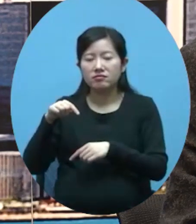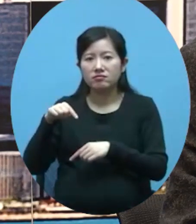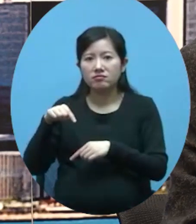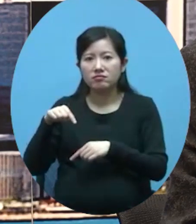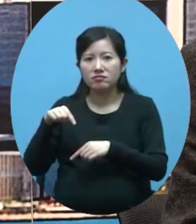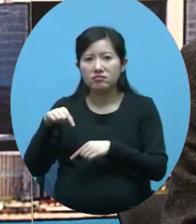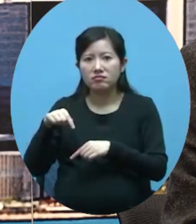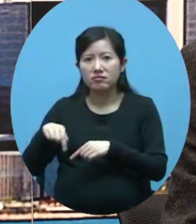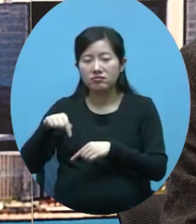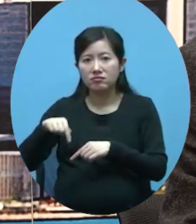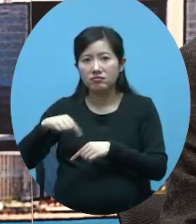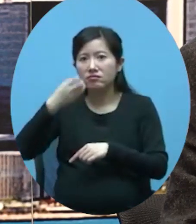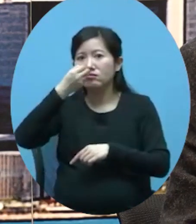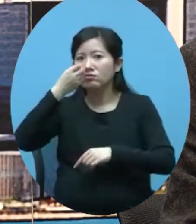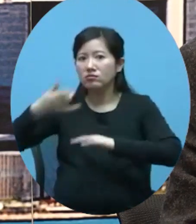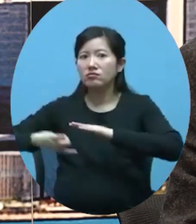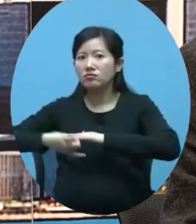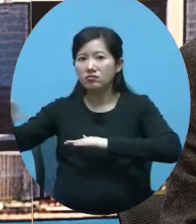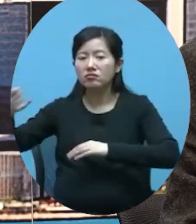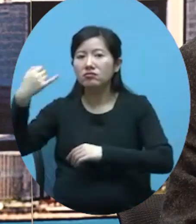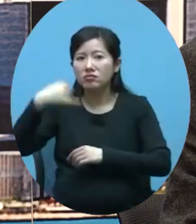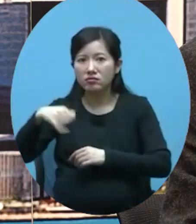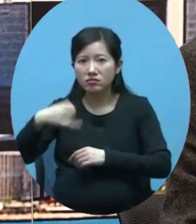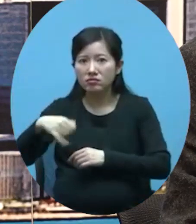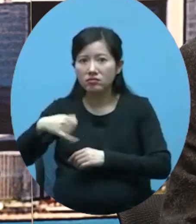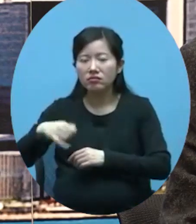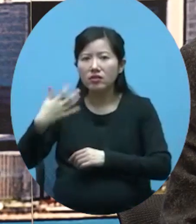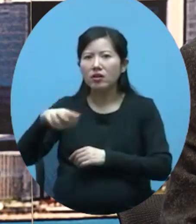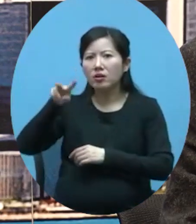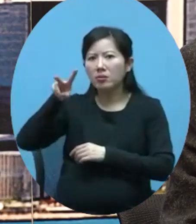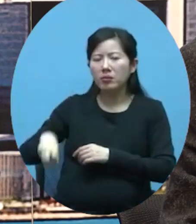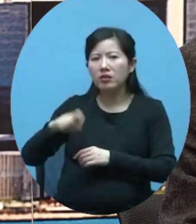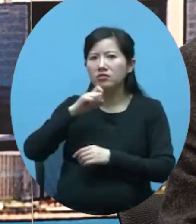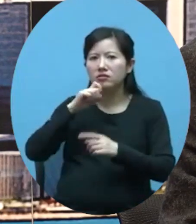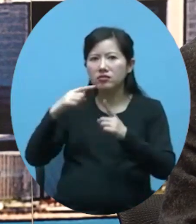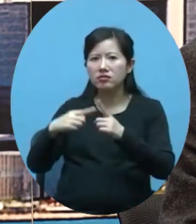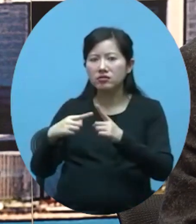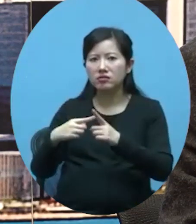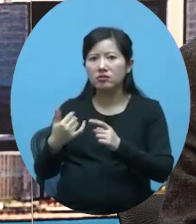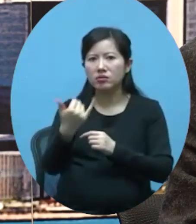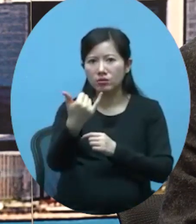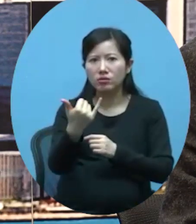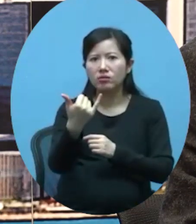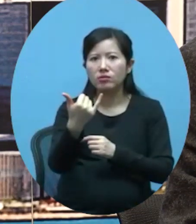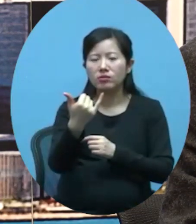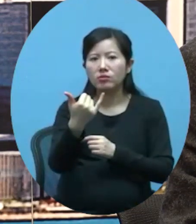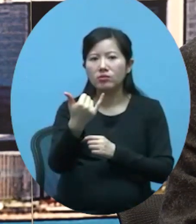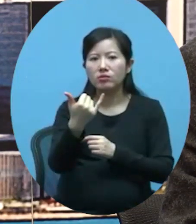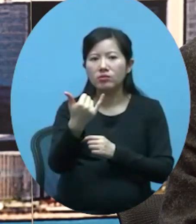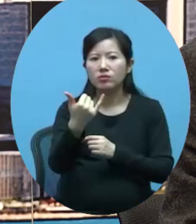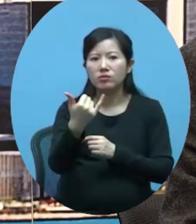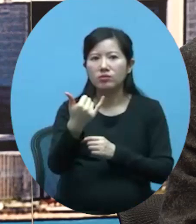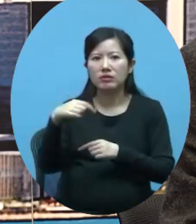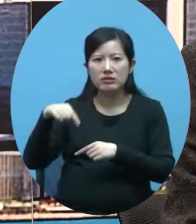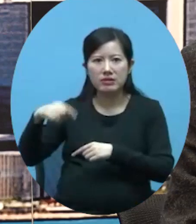士就不可以離境那也都真的發現到有六位受這個強制檢疫的人士他們